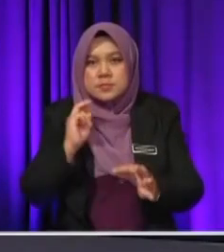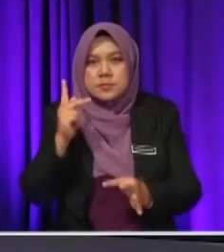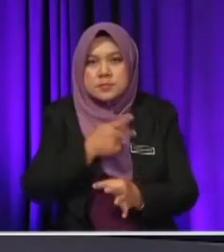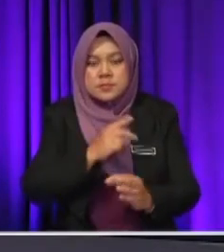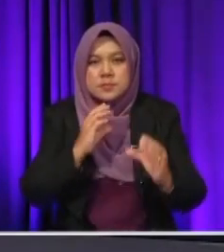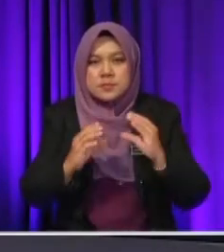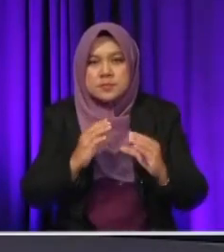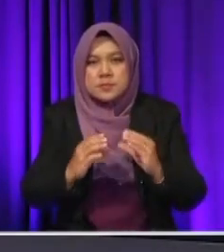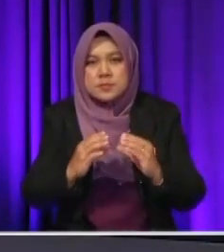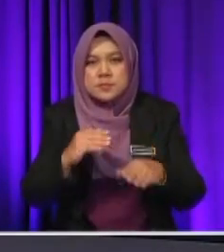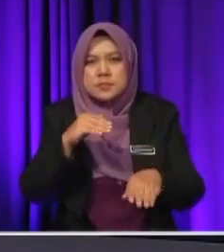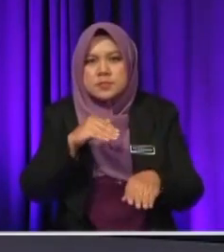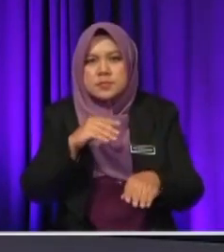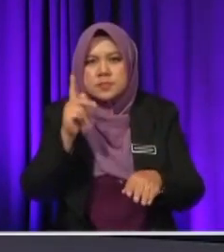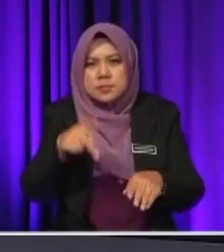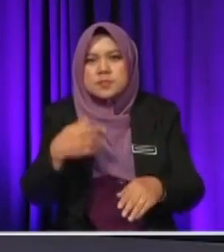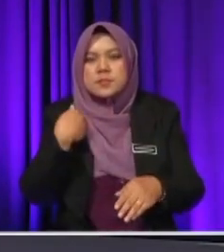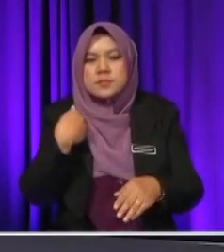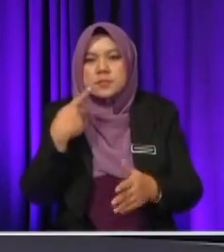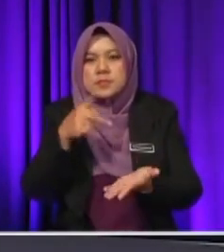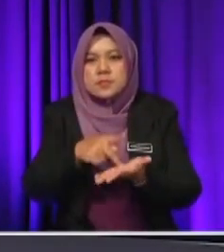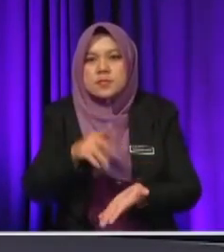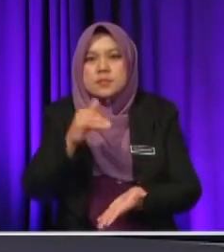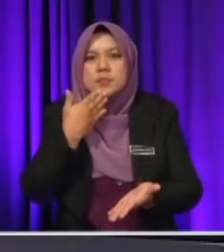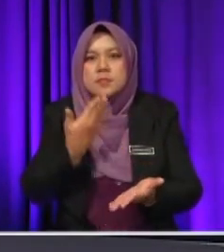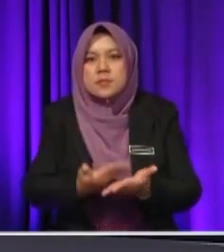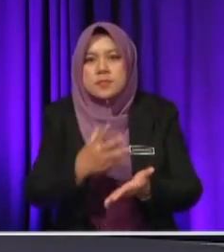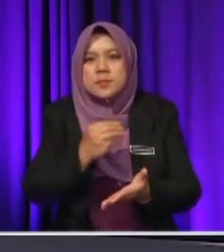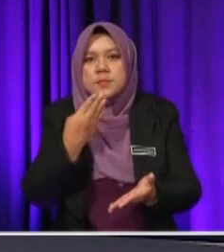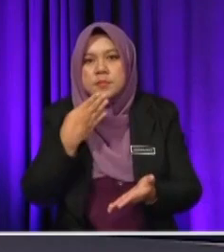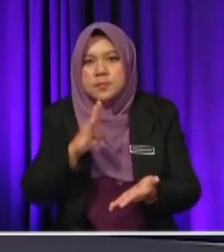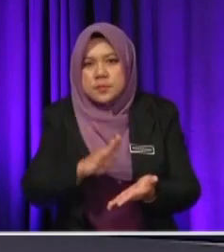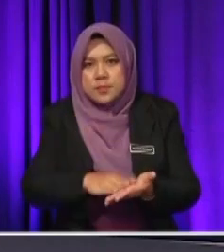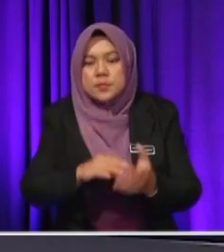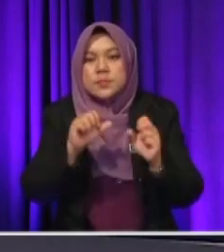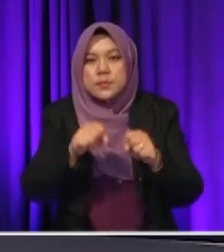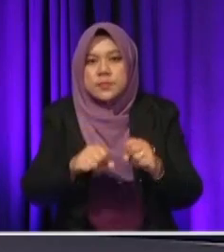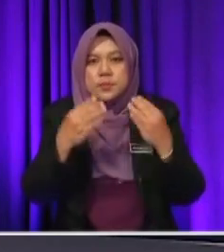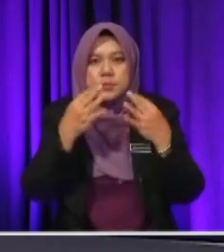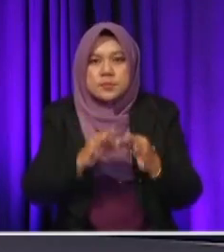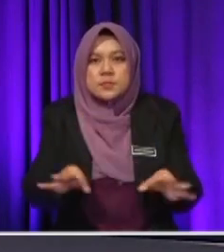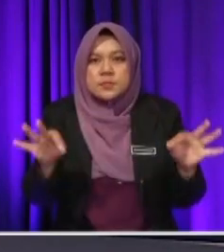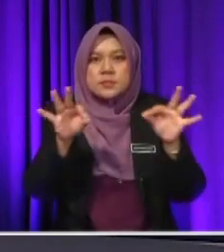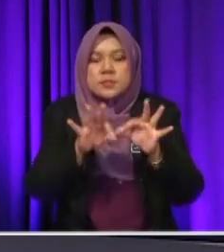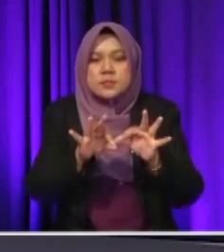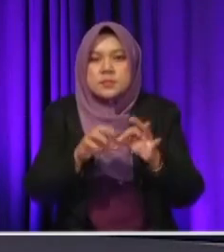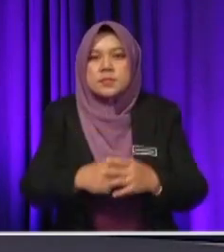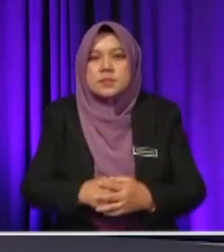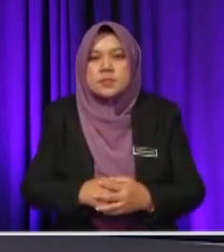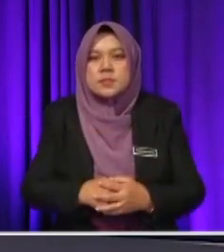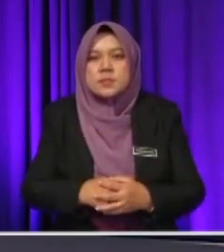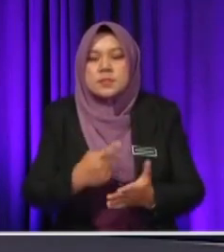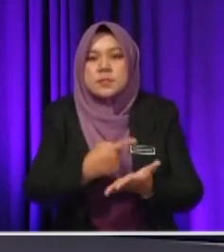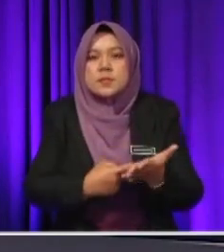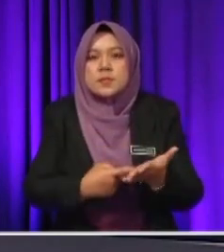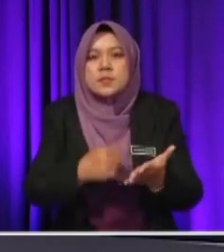pasti ada kesan yang baik dan juga kesan yang buruk jadi mungkin dari segi masyarakat dan tanaman ketika